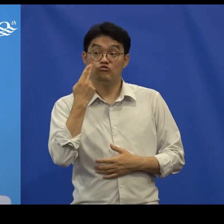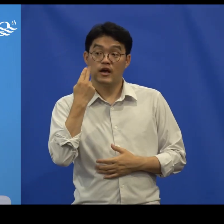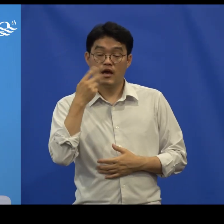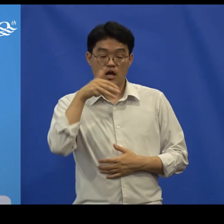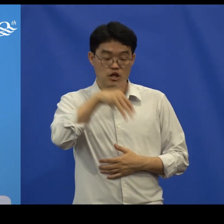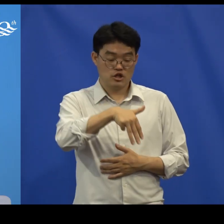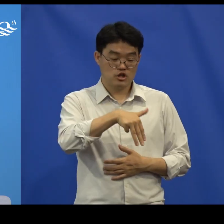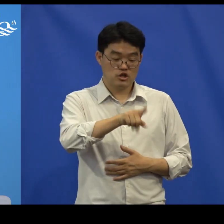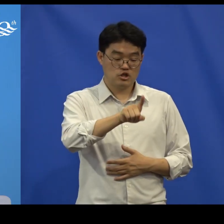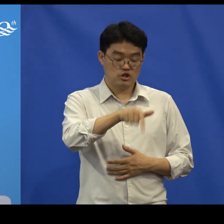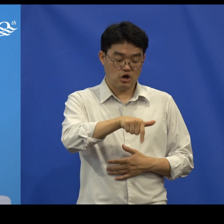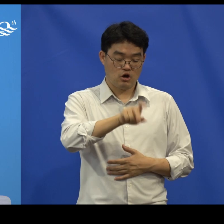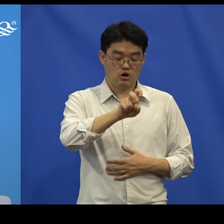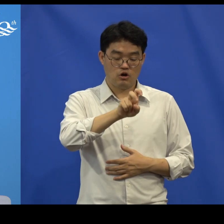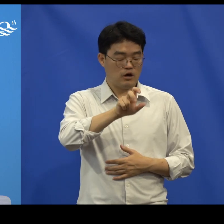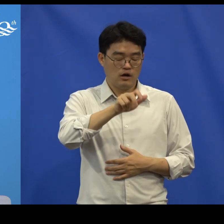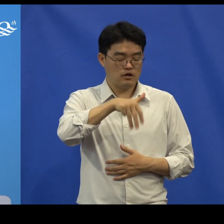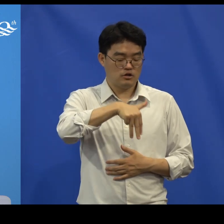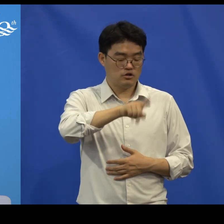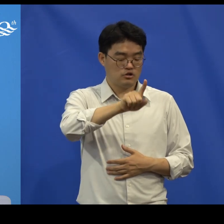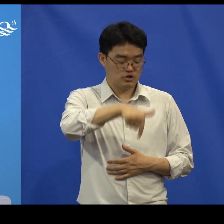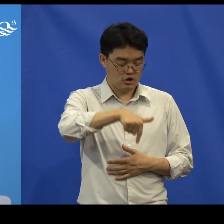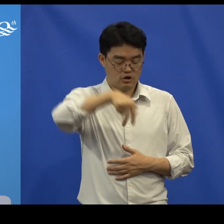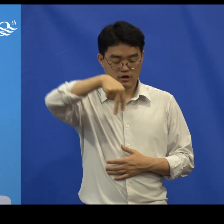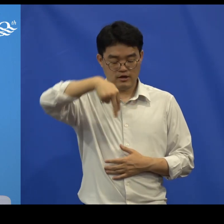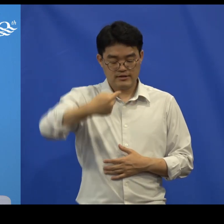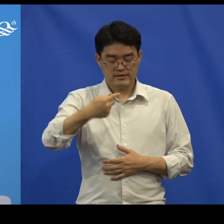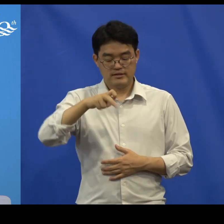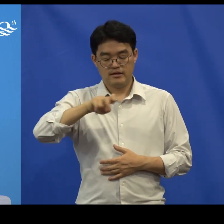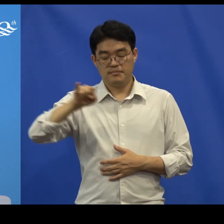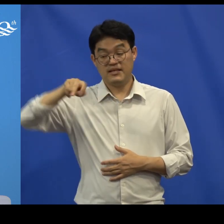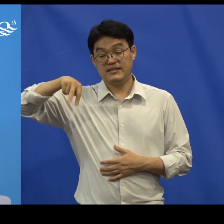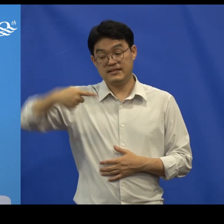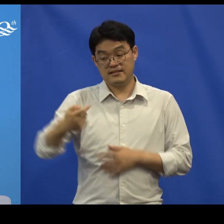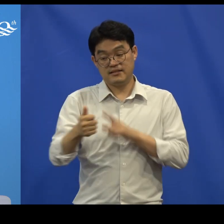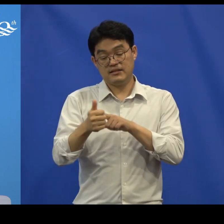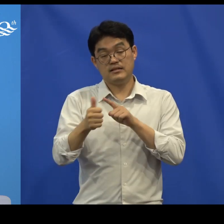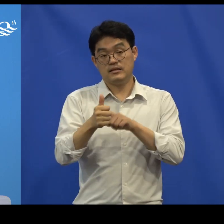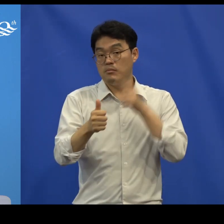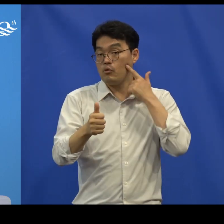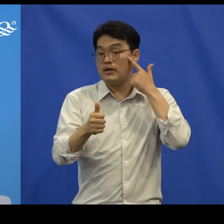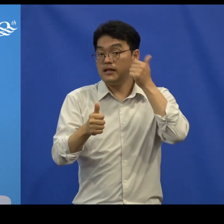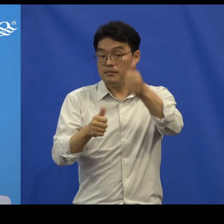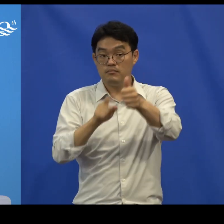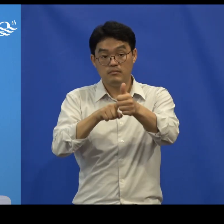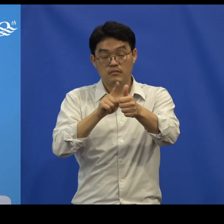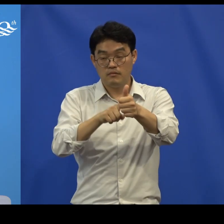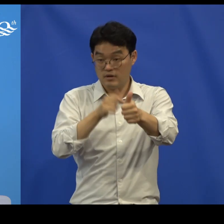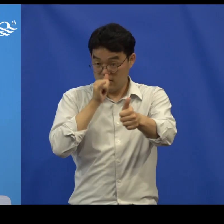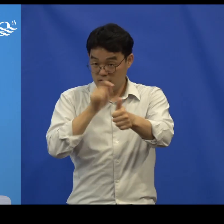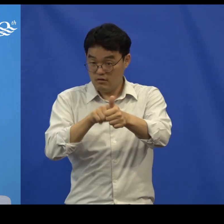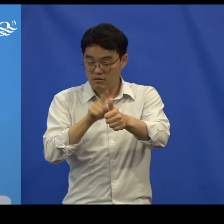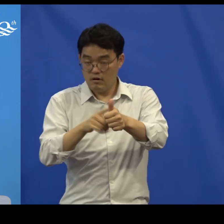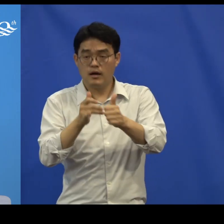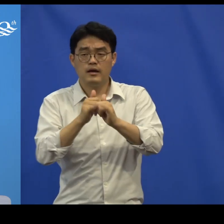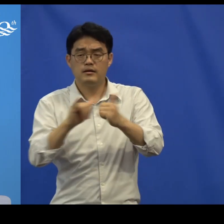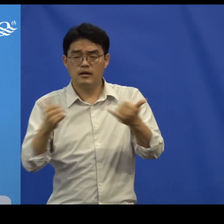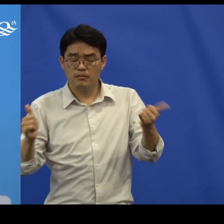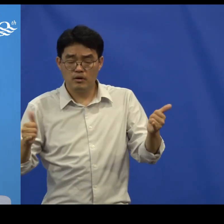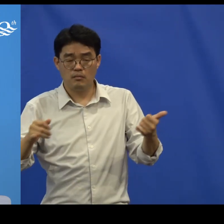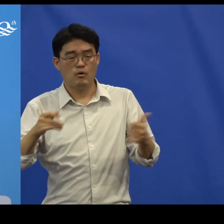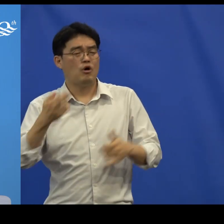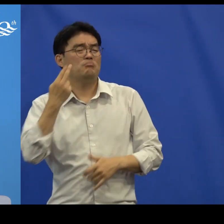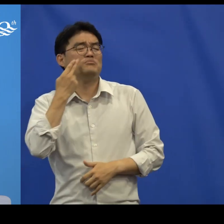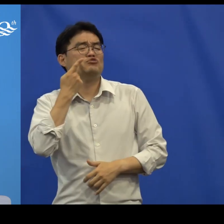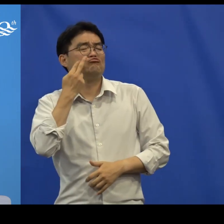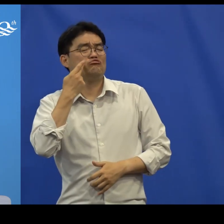전에 돌아가셨는데 이분은 미국 전역에 이 척 스미스 목사님의 목회 철학을 담고 싶고 또